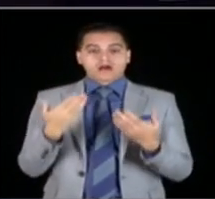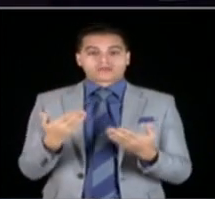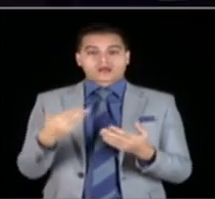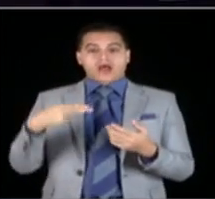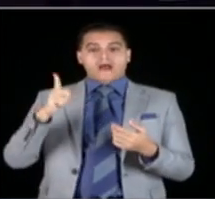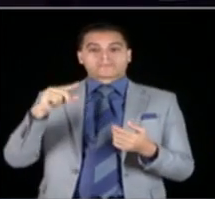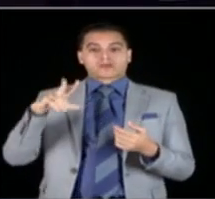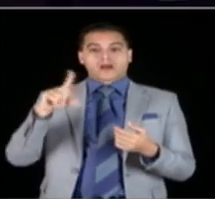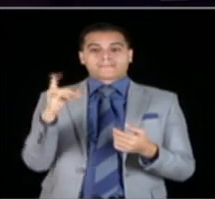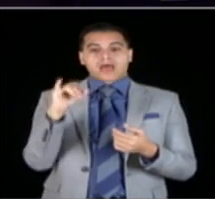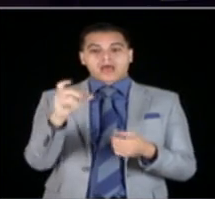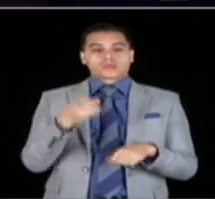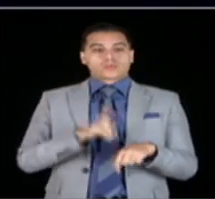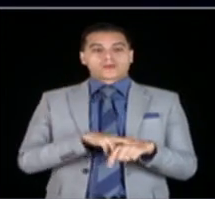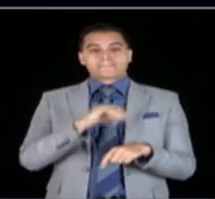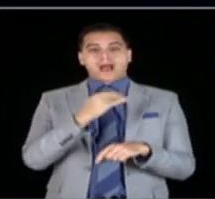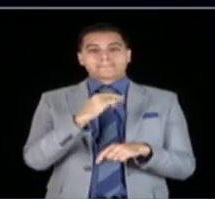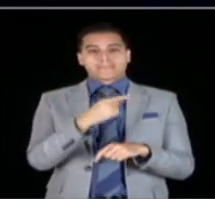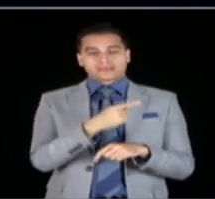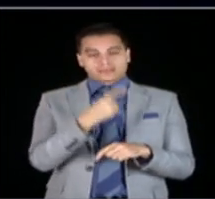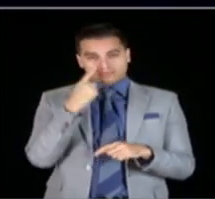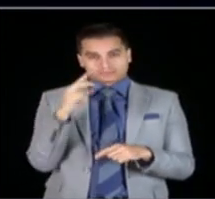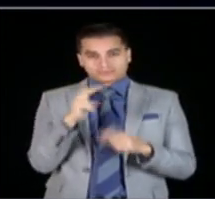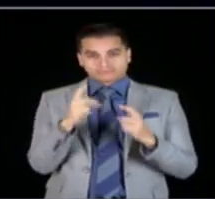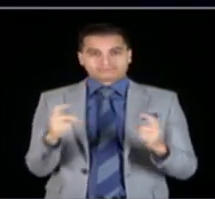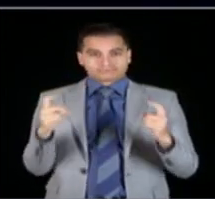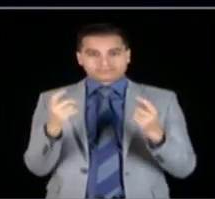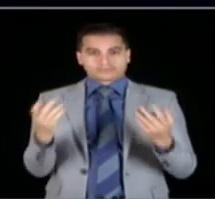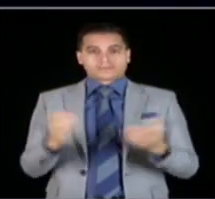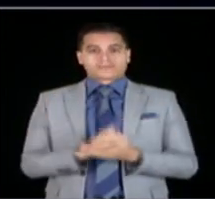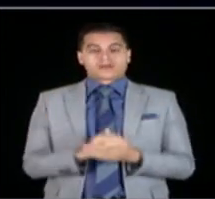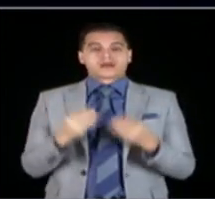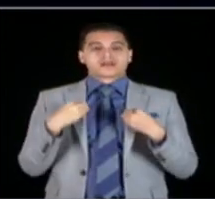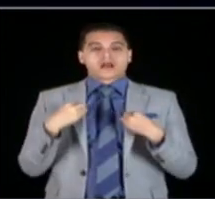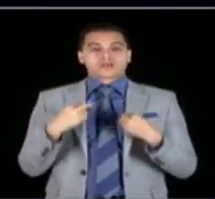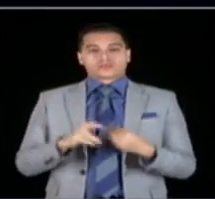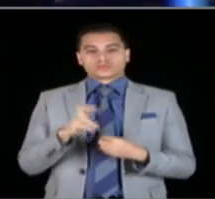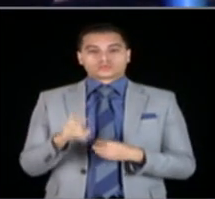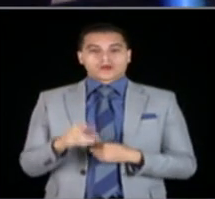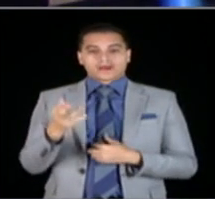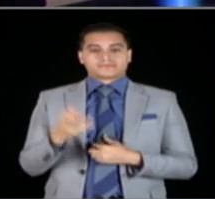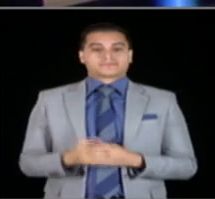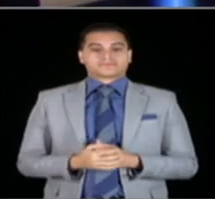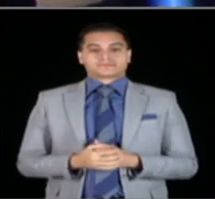الرحمن ومحمد الغرباوي. الغرباوي وعبد الرحمن. رياضة، والسؤال هو: